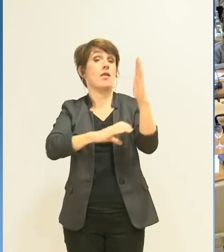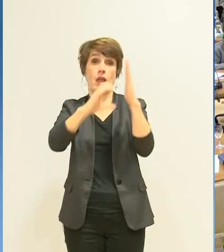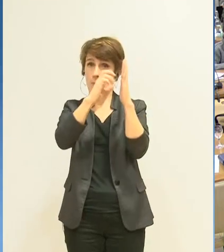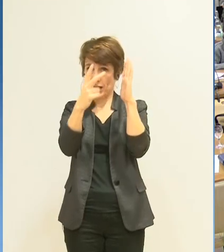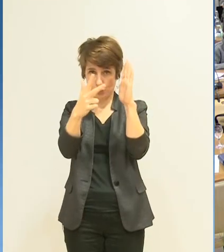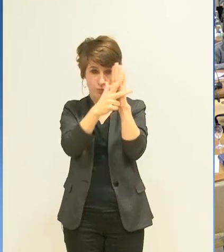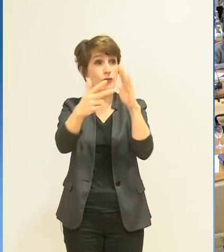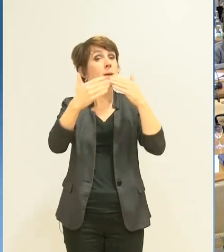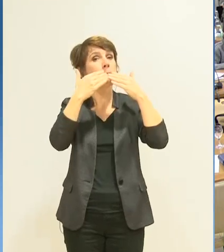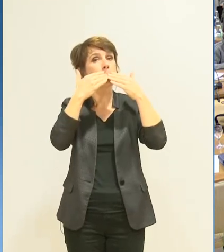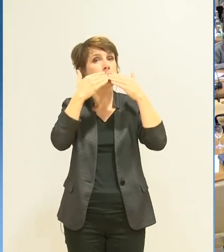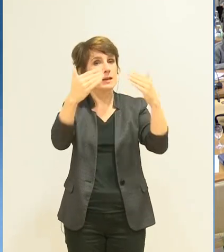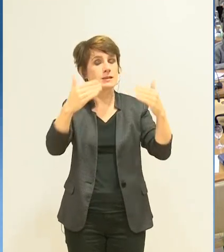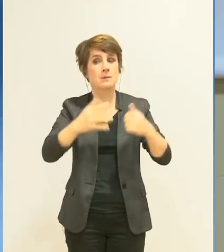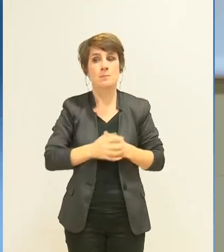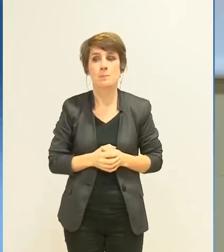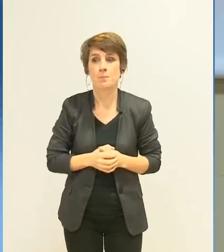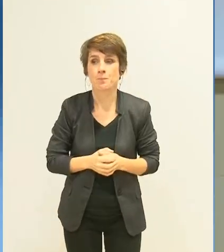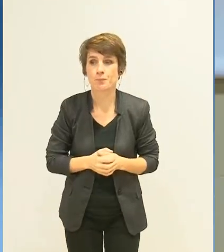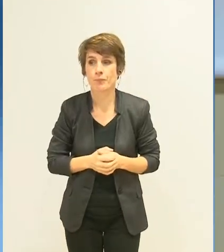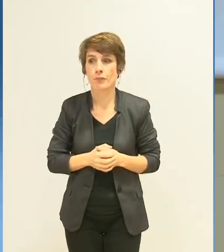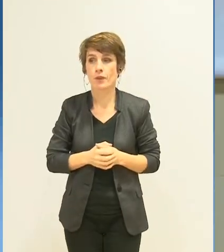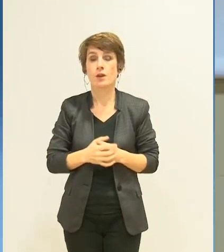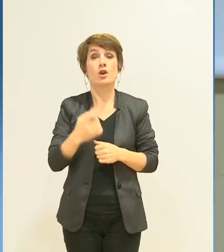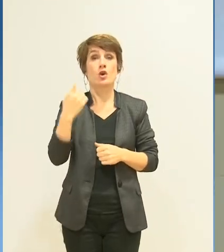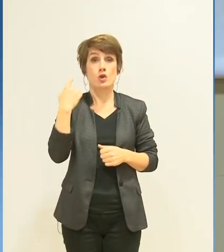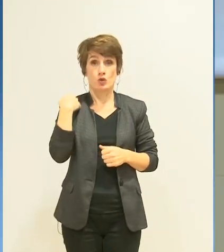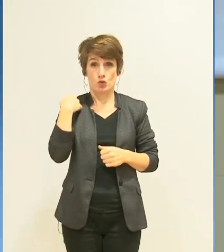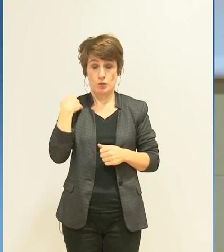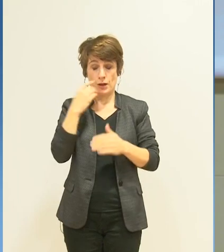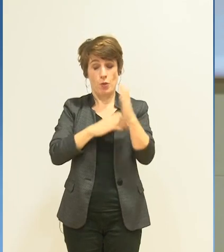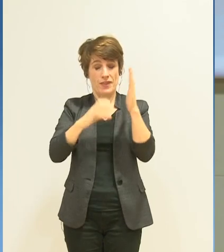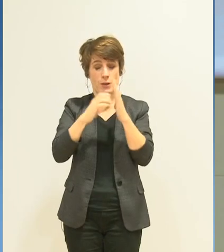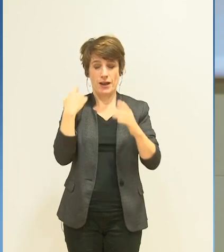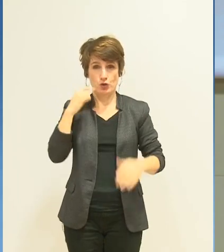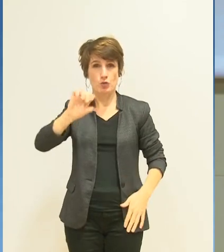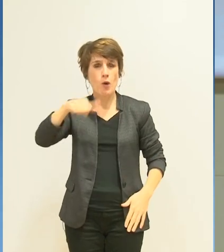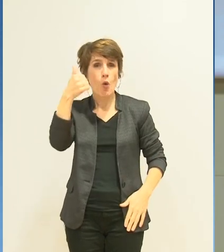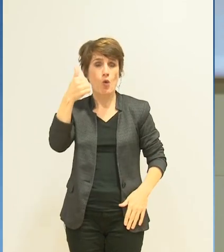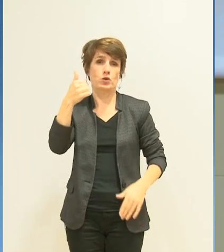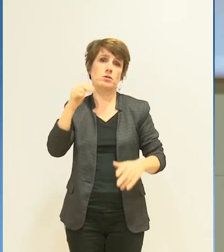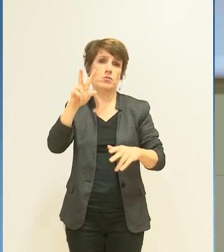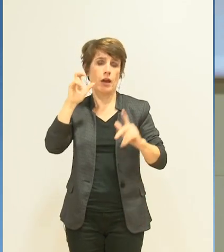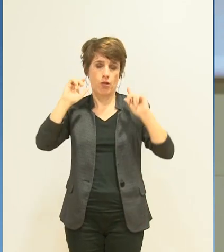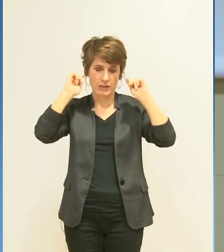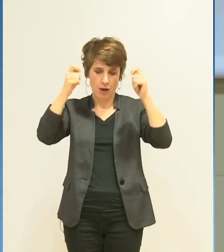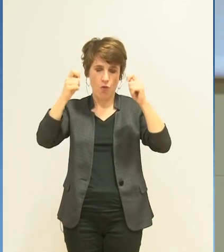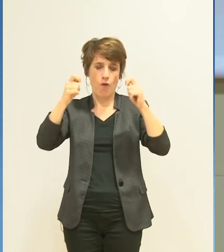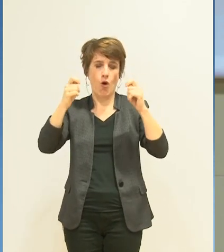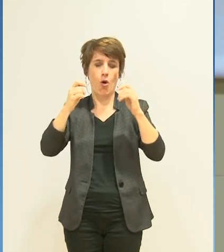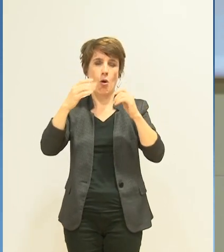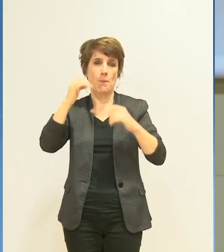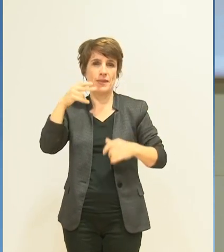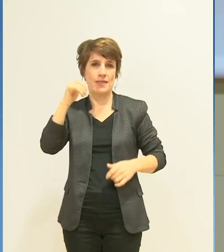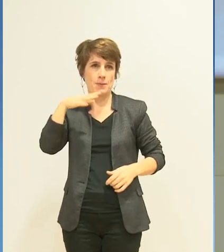show merci la délibération numéro 11 elle porte sur l'ancien couvent des minimes et donc elle a pour objet de des signes et